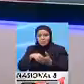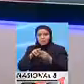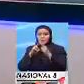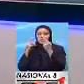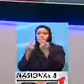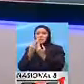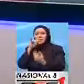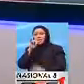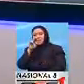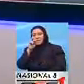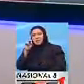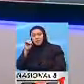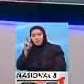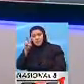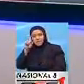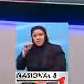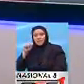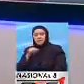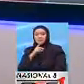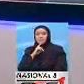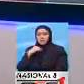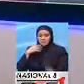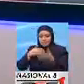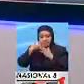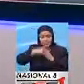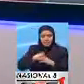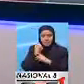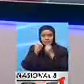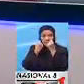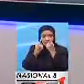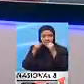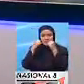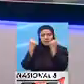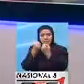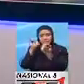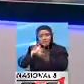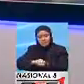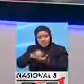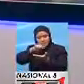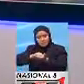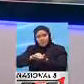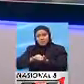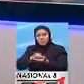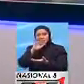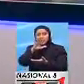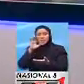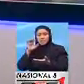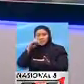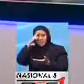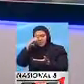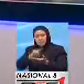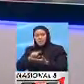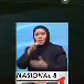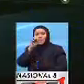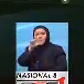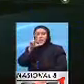untuk tempoh setahun. Sehingga November tahun ini, syarikat itu telah menerima 500 tempahan untuk model tersebut. Presiden UMW Toyota,